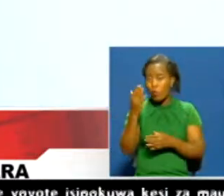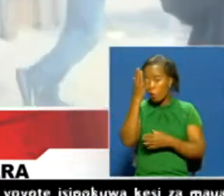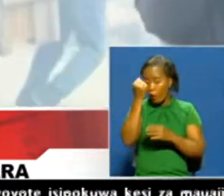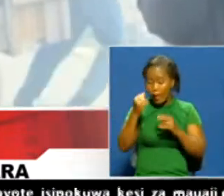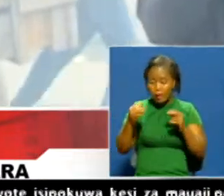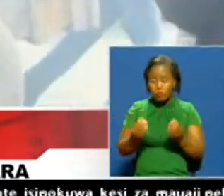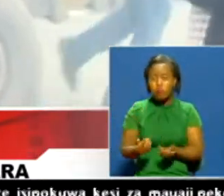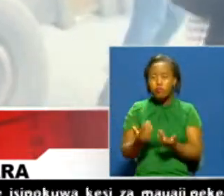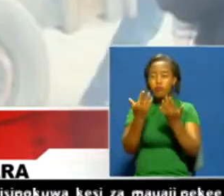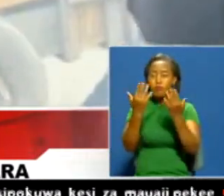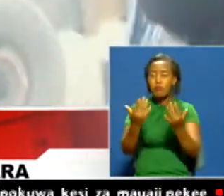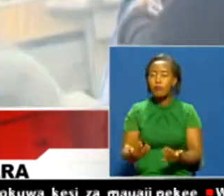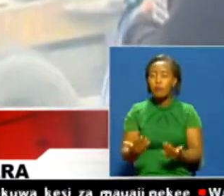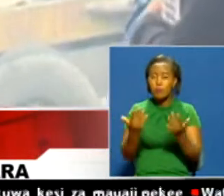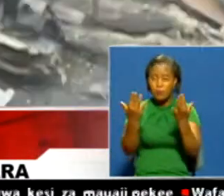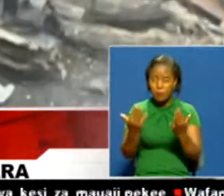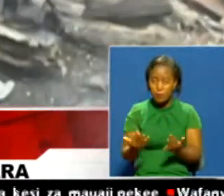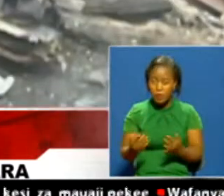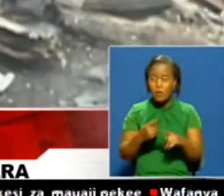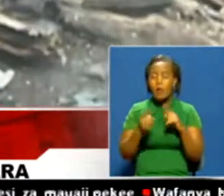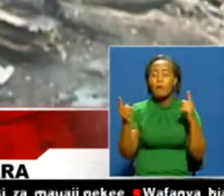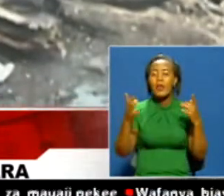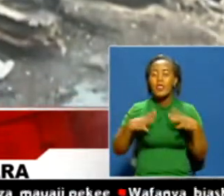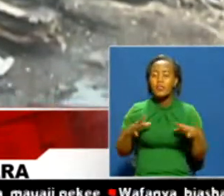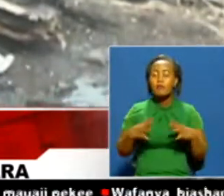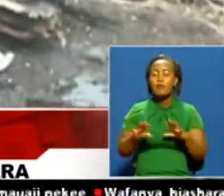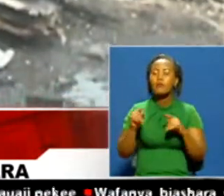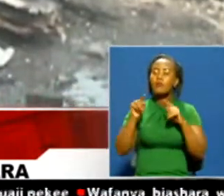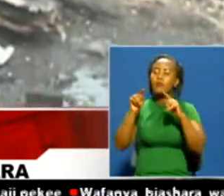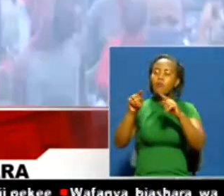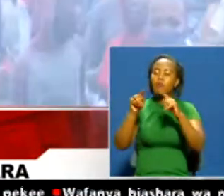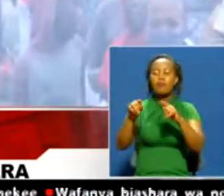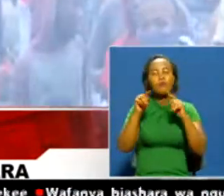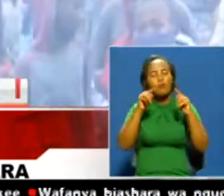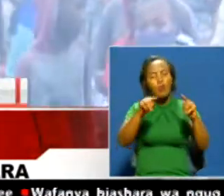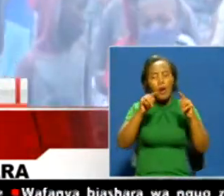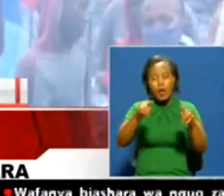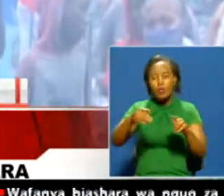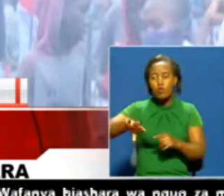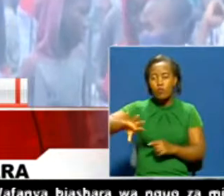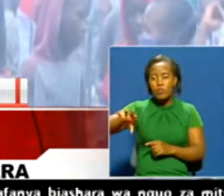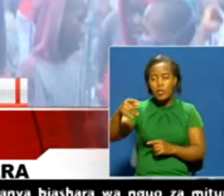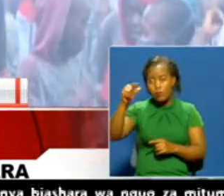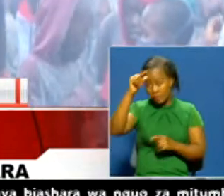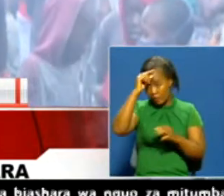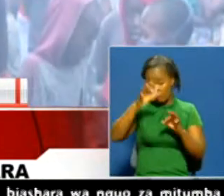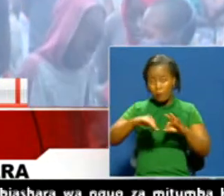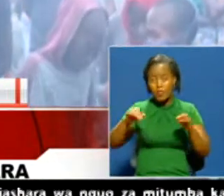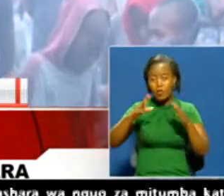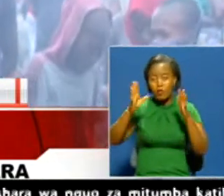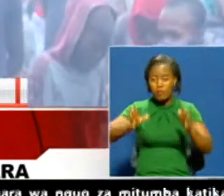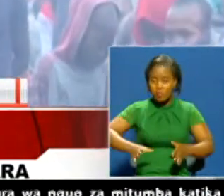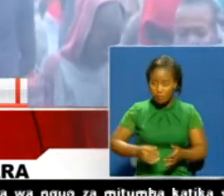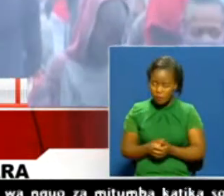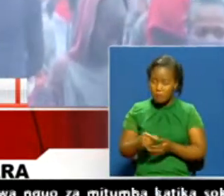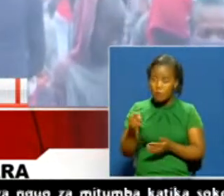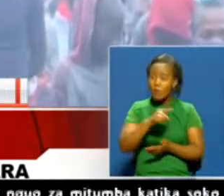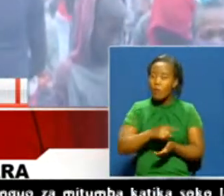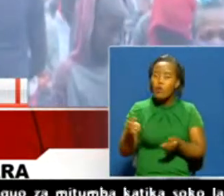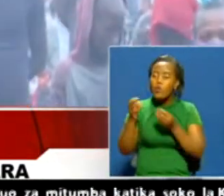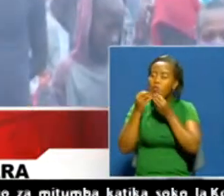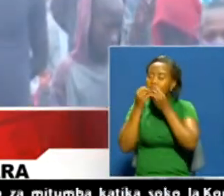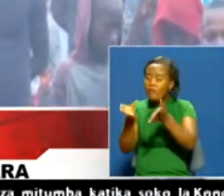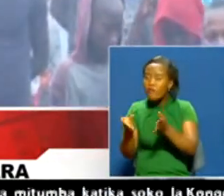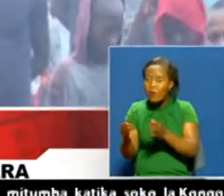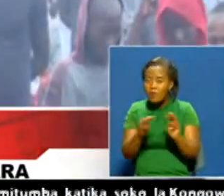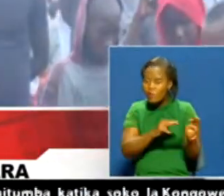na wafanyabiashara hao wamelaumu maafisa wa serikali ya kaunti. Hakuna notice yote tulipewa. Na sisi tumeadhirika mara